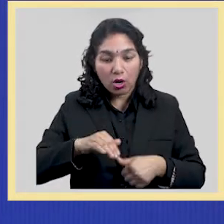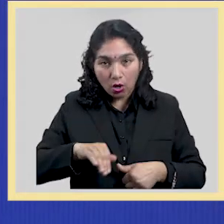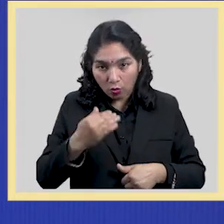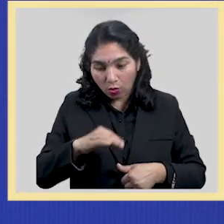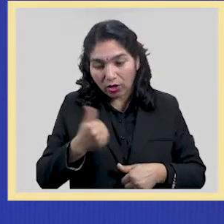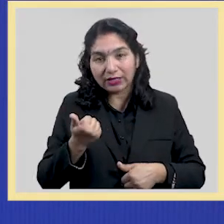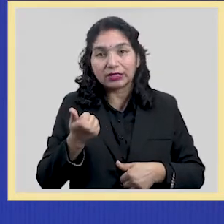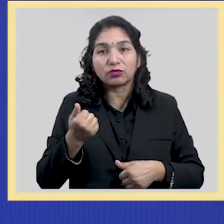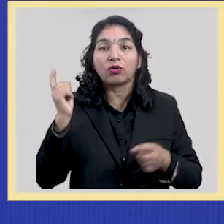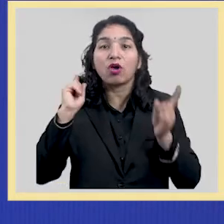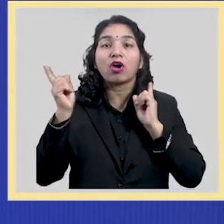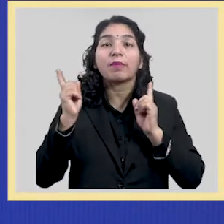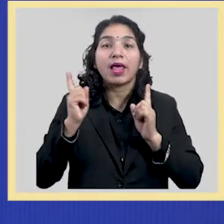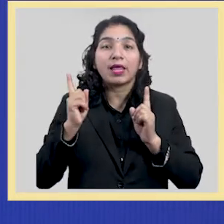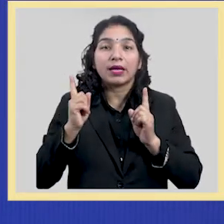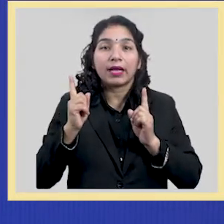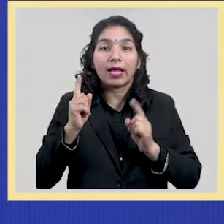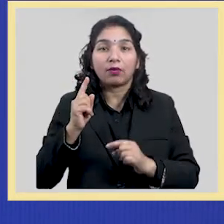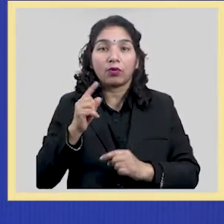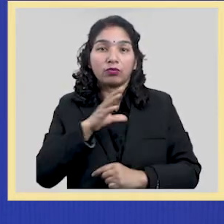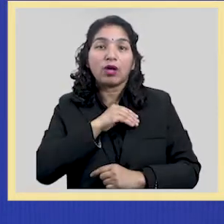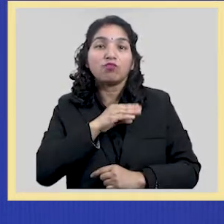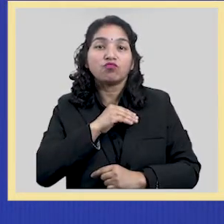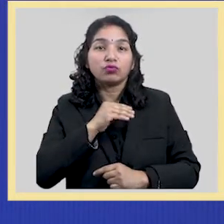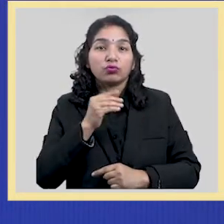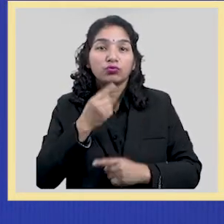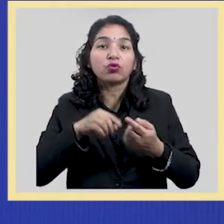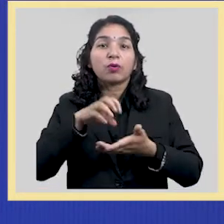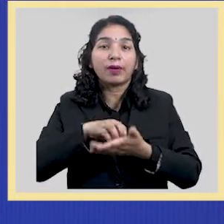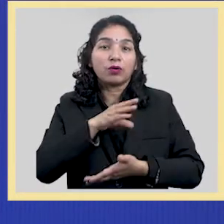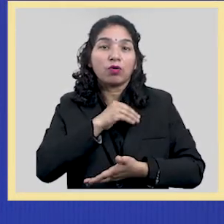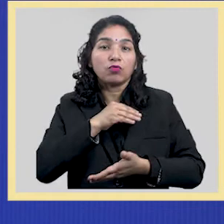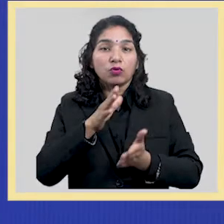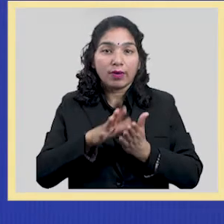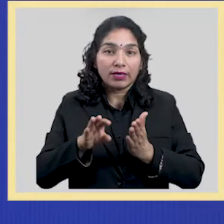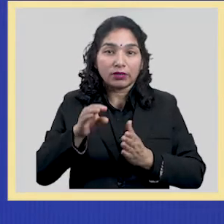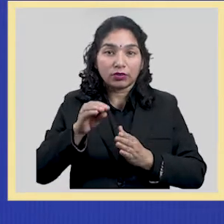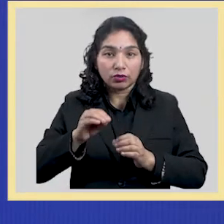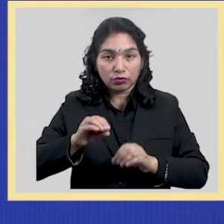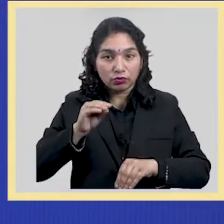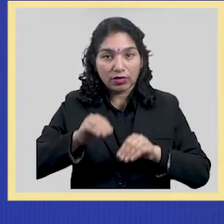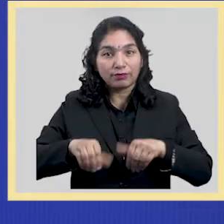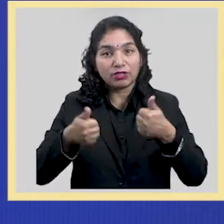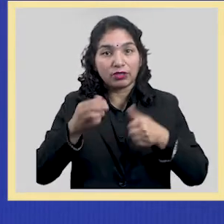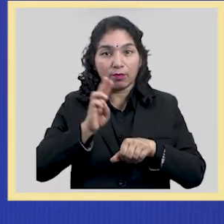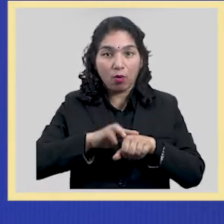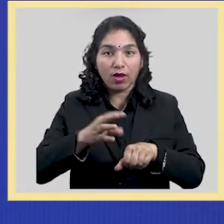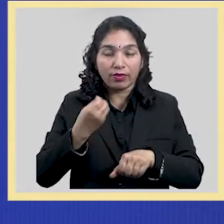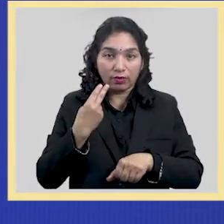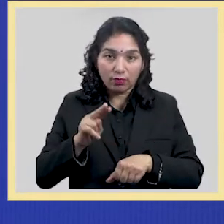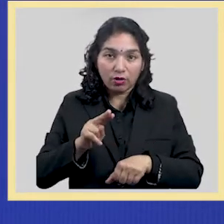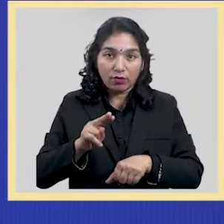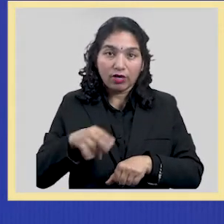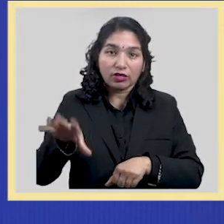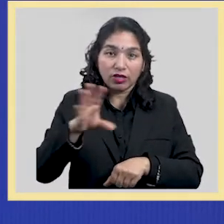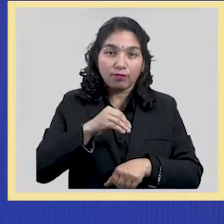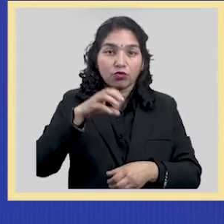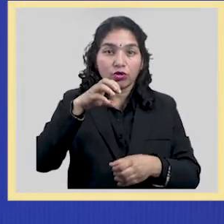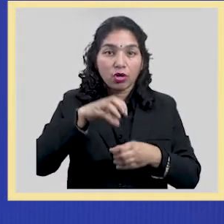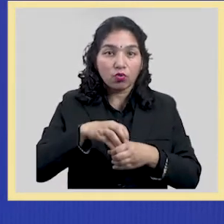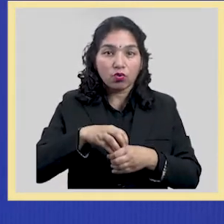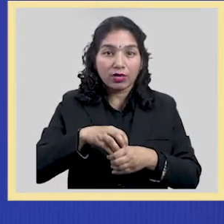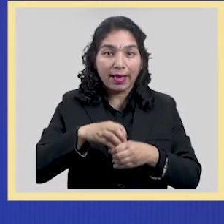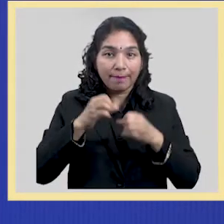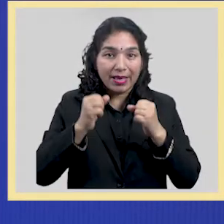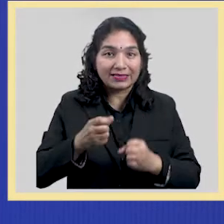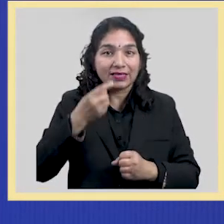भुवनेश्वर नगरपालिकाको एउटा मुटु जोरपाटी क्षेत्रबाट प्रतिनिधित्व गर्ने अवसर दिनुभयो, यसको लागि म सम्पूर्ण चाहिँ आम